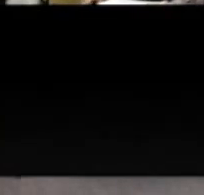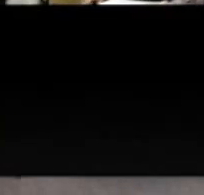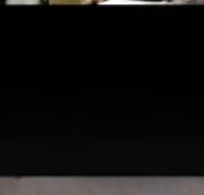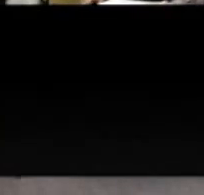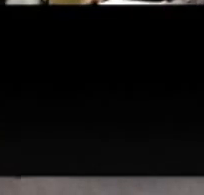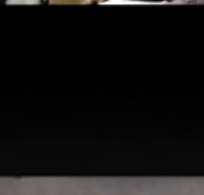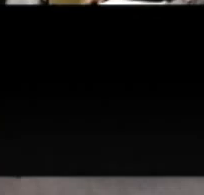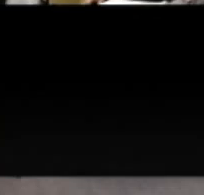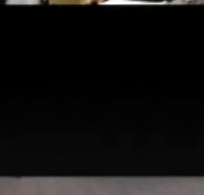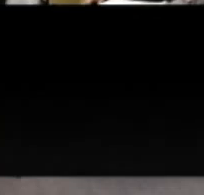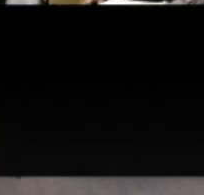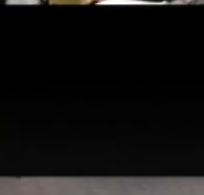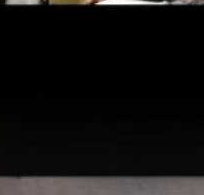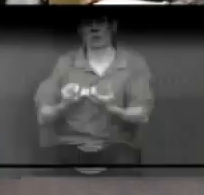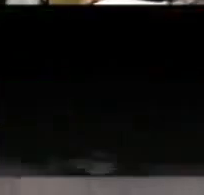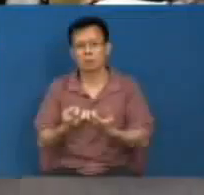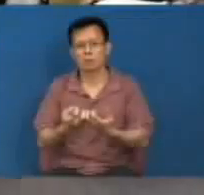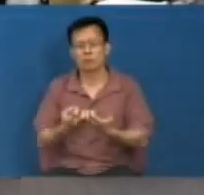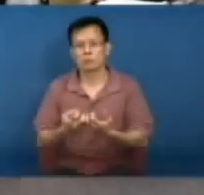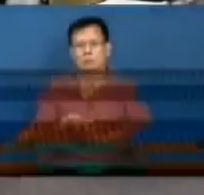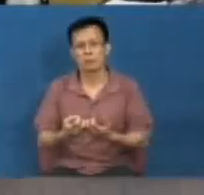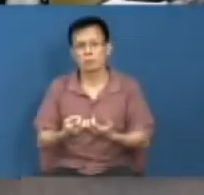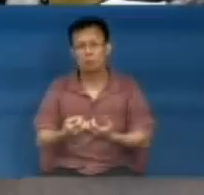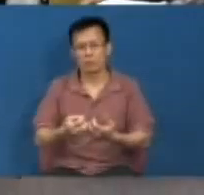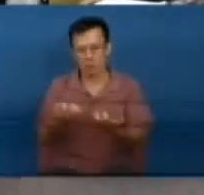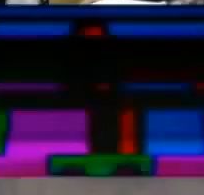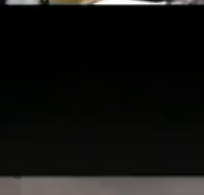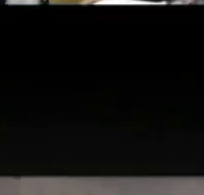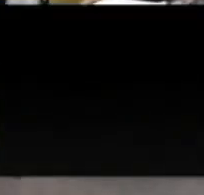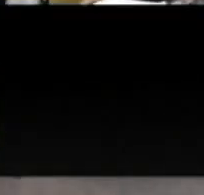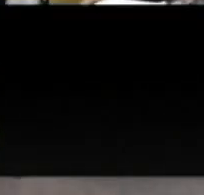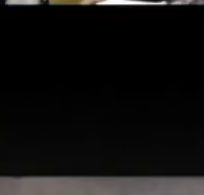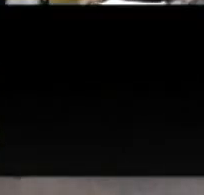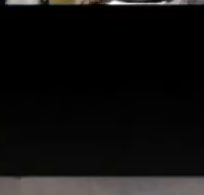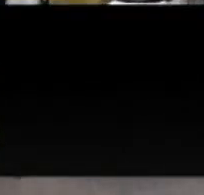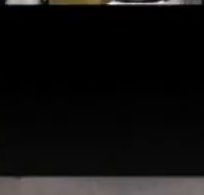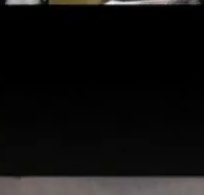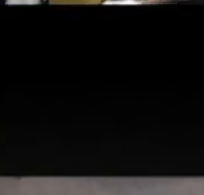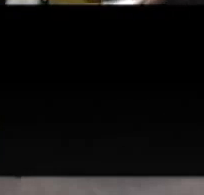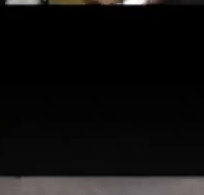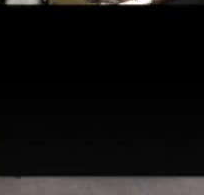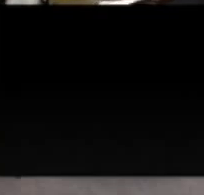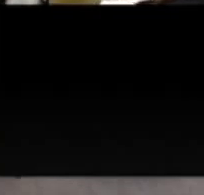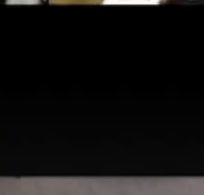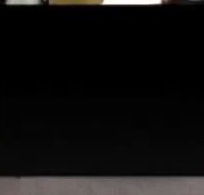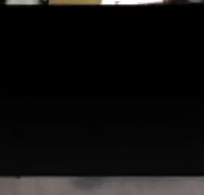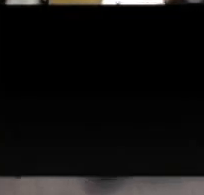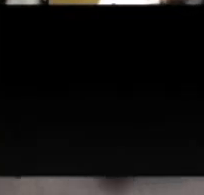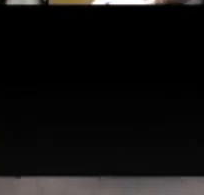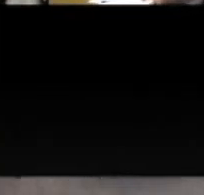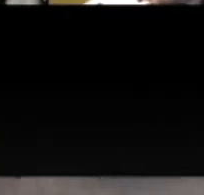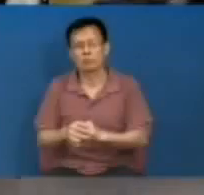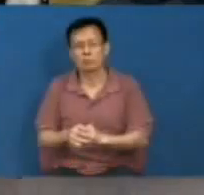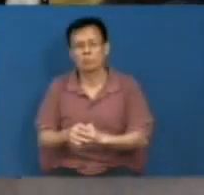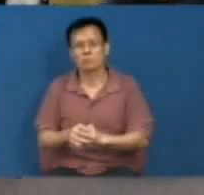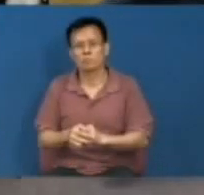係， 即係唔使始頭嚟起嘅喎，淨係嗰數磚位。 縮縮地嘅真係。 係咯，咁樣就少咗我 百幾。嗱，而家咁樣講咧，我越嚟越嬲咧，就係唔單止係